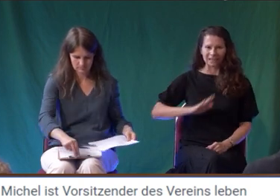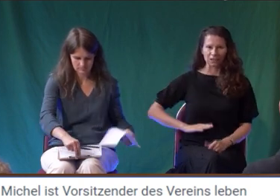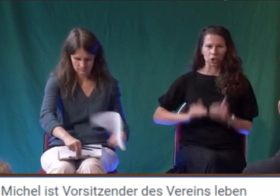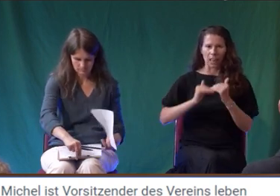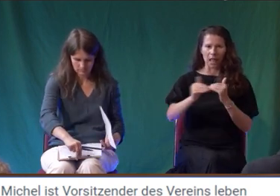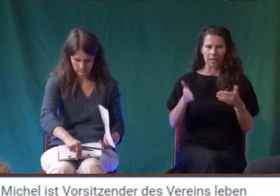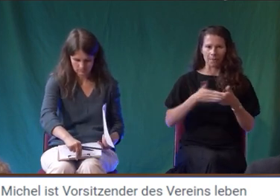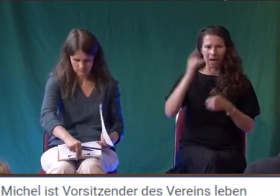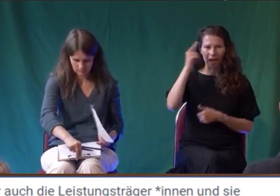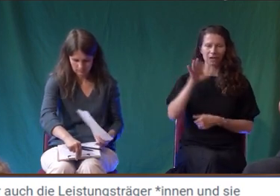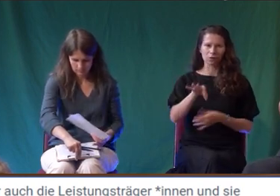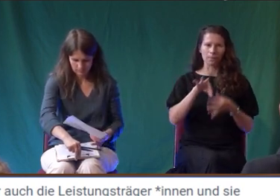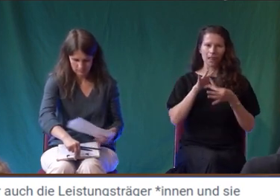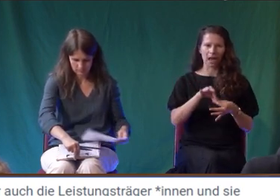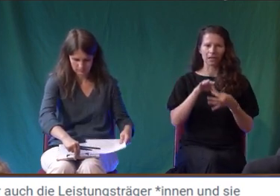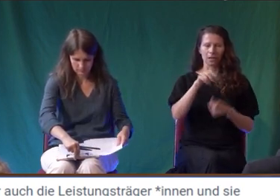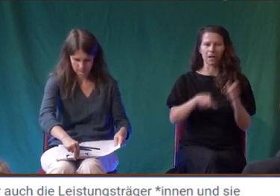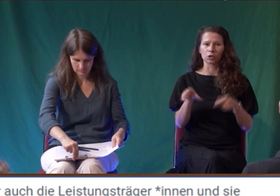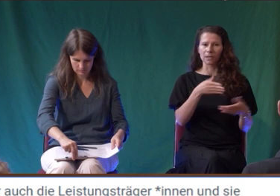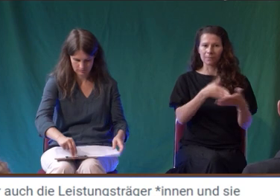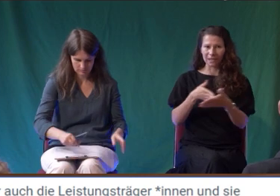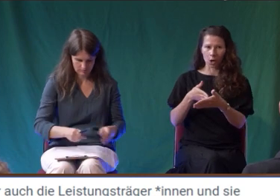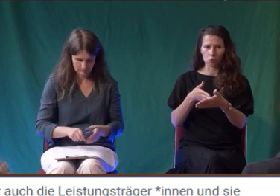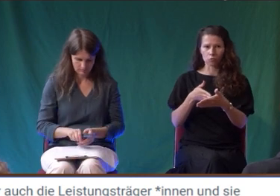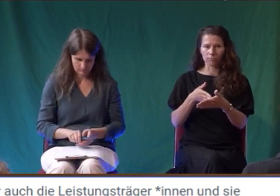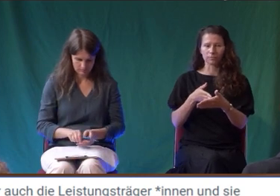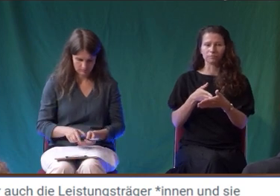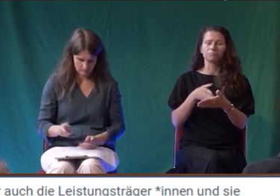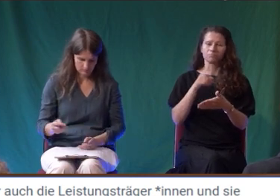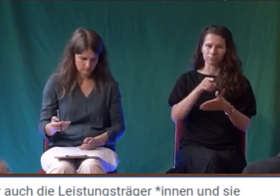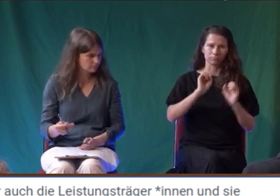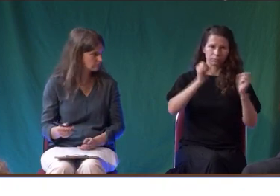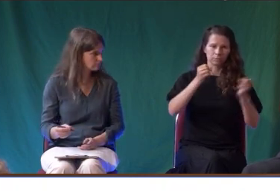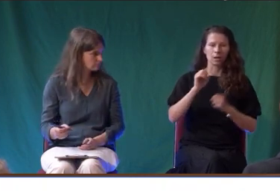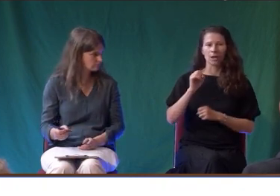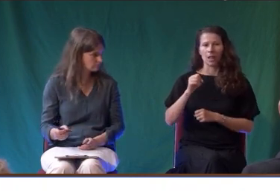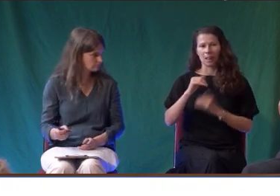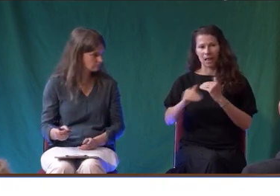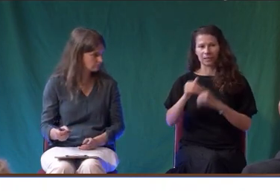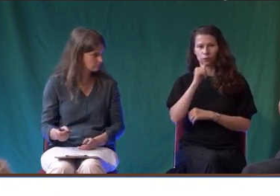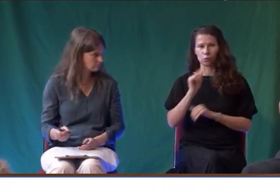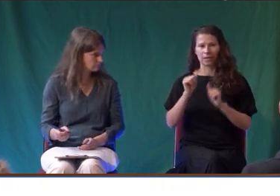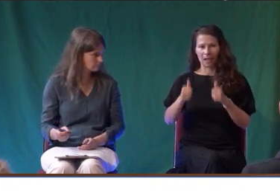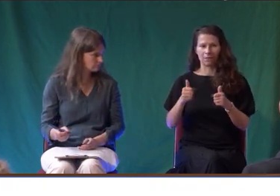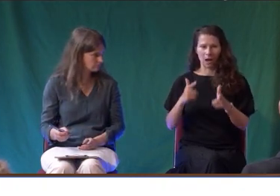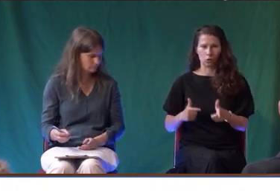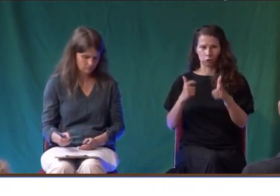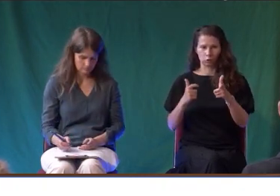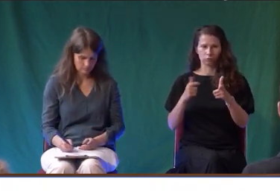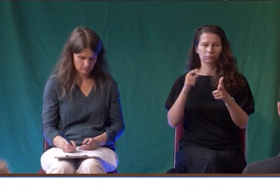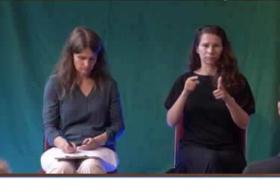Landesbeirat für die Belange von Menschen mit Behinderungen und im Landesjugendhilfeausschuss für das Thema